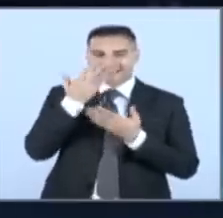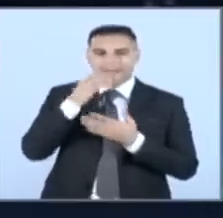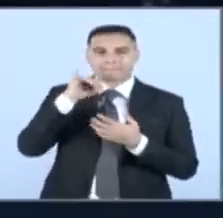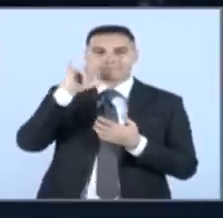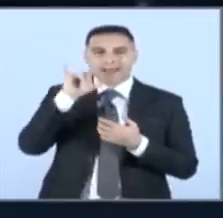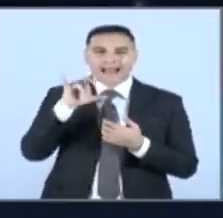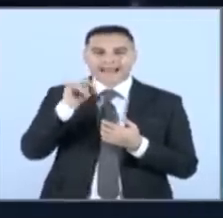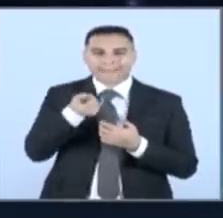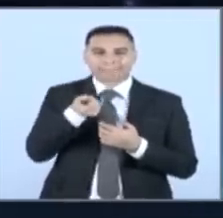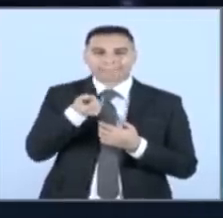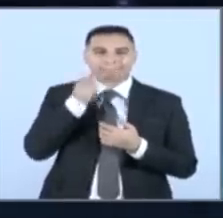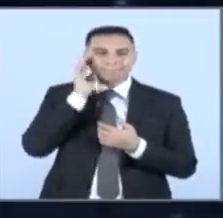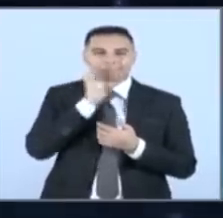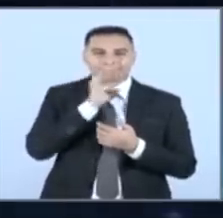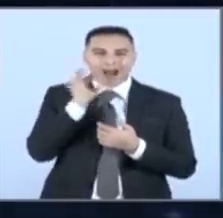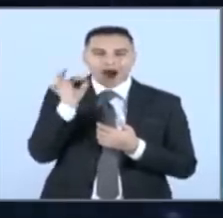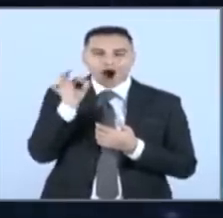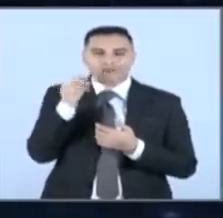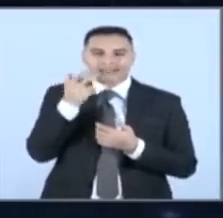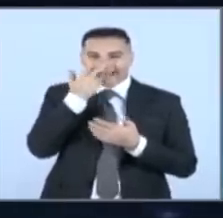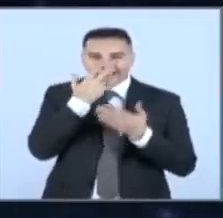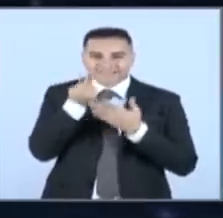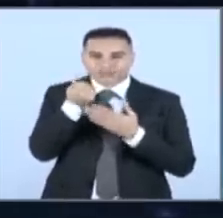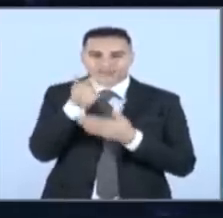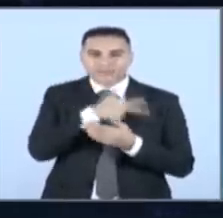كم مليما في التعريفة؟